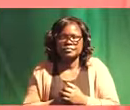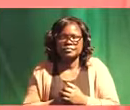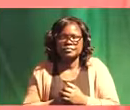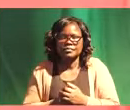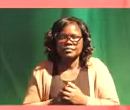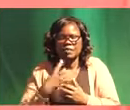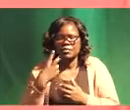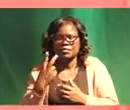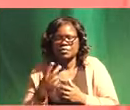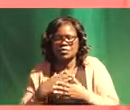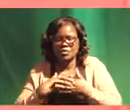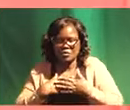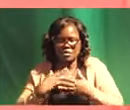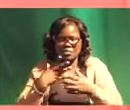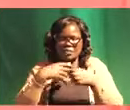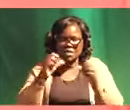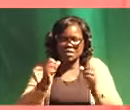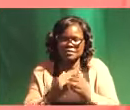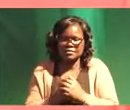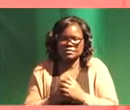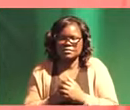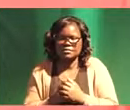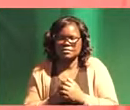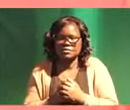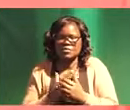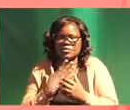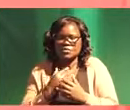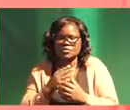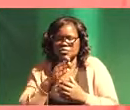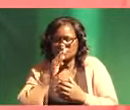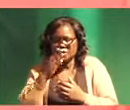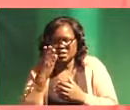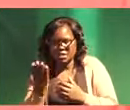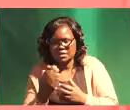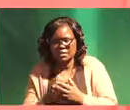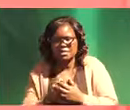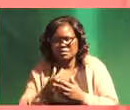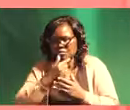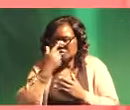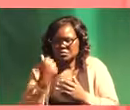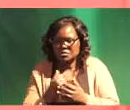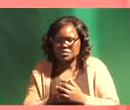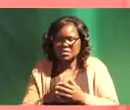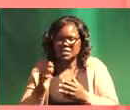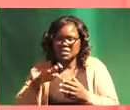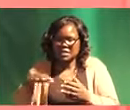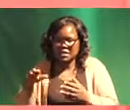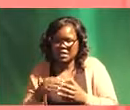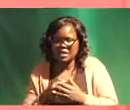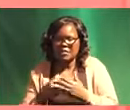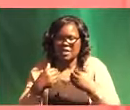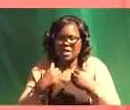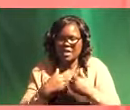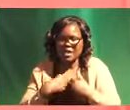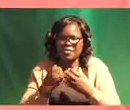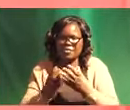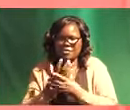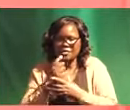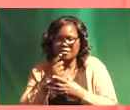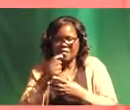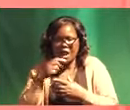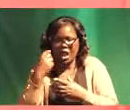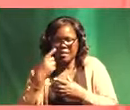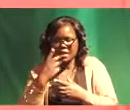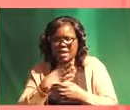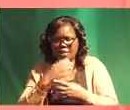La pili, mheshimiwa rais, napenda kuomba hivi. Kwa sababu eneo hili tuna mmea wa miraa.